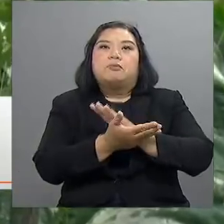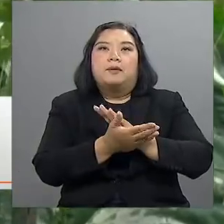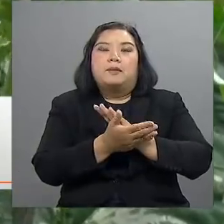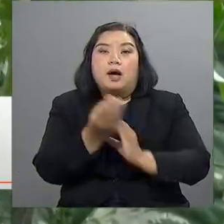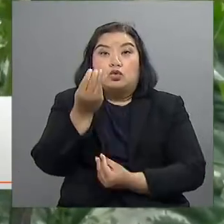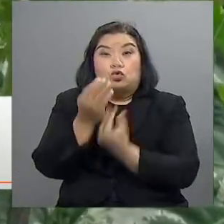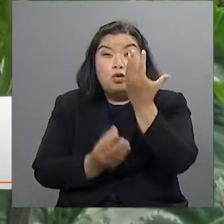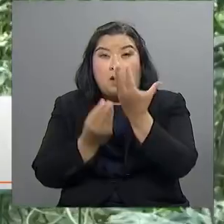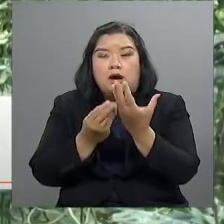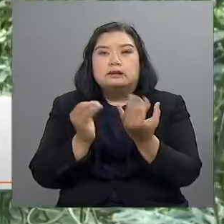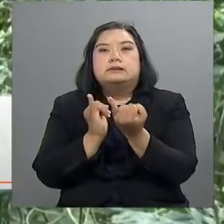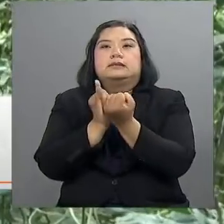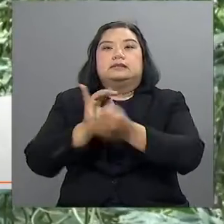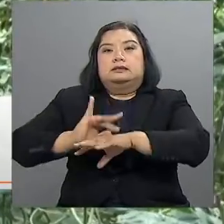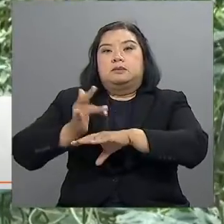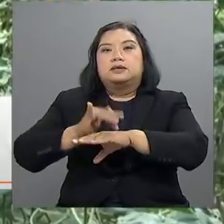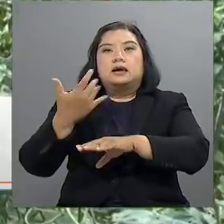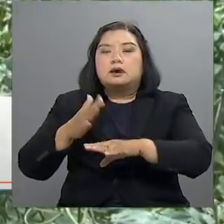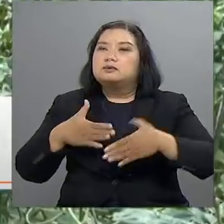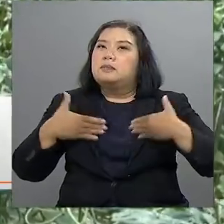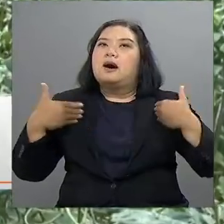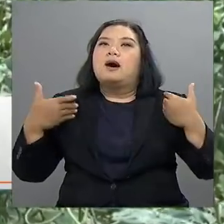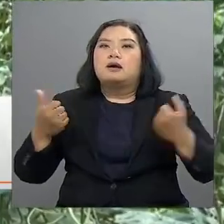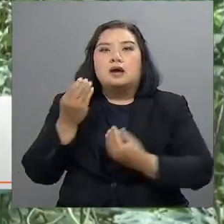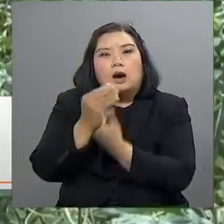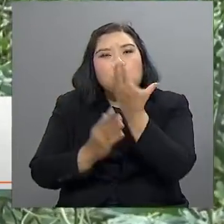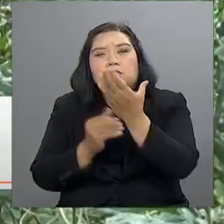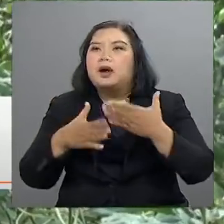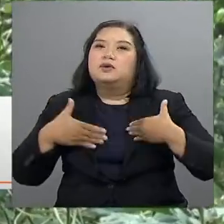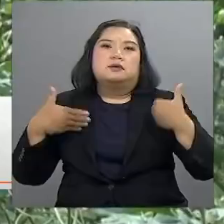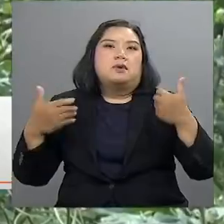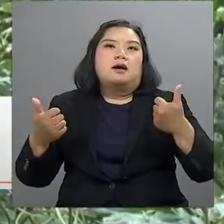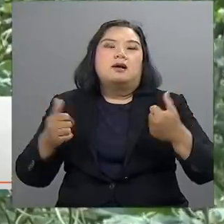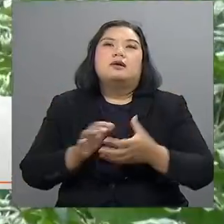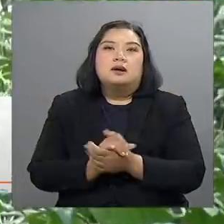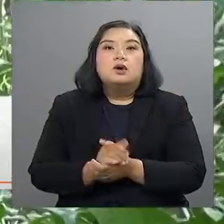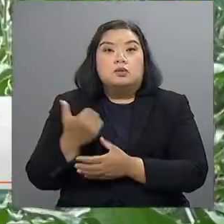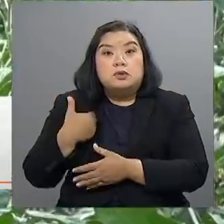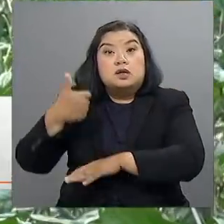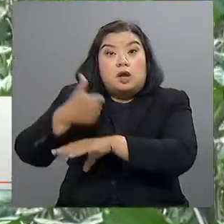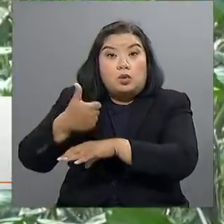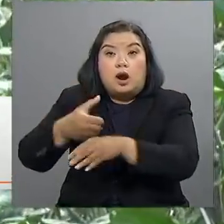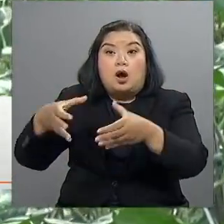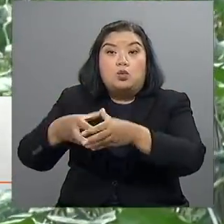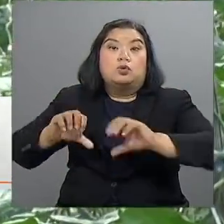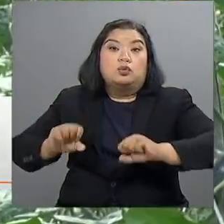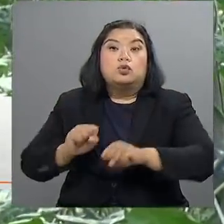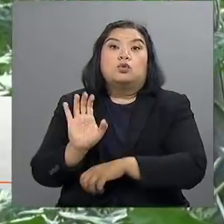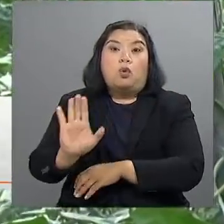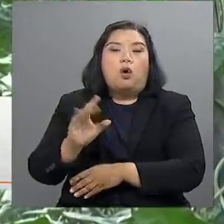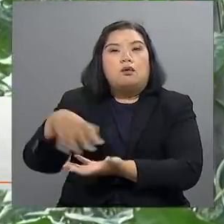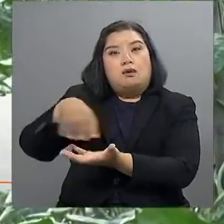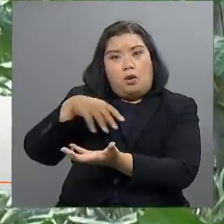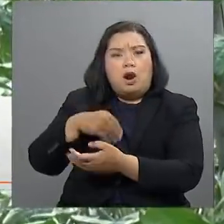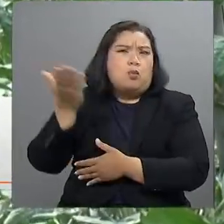างมีความสุขอีกด้วยครับ ซึ่งเรื่องนี้นะคะทางคุณมูฮัมหมัดบากูสหัวหน้ากลุ่มเนี่ยก็เล่าว่าปกติมีอาชีพทำสวนยางพาราก็ไปกรี